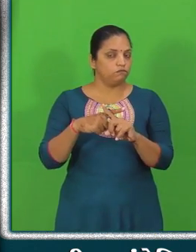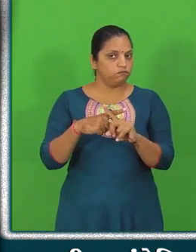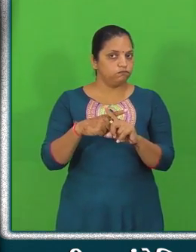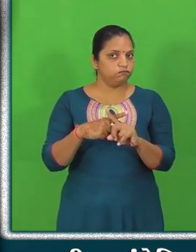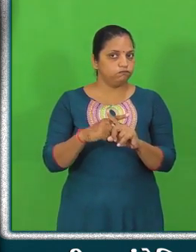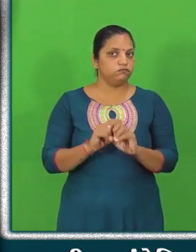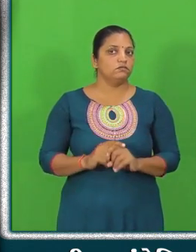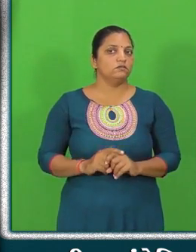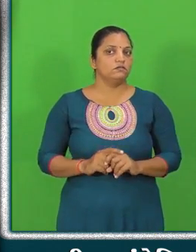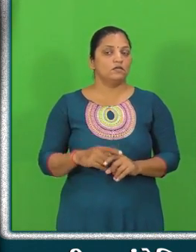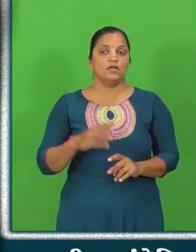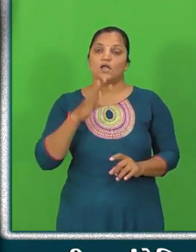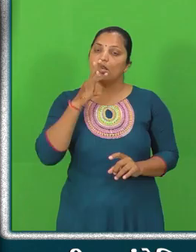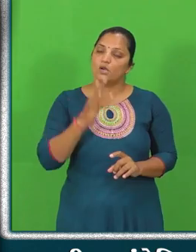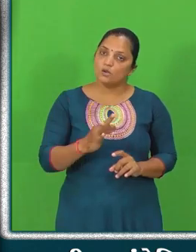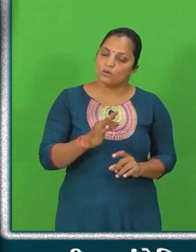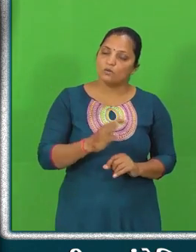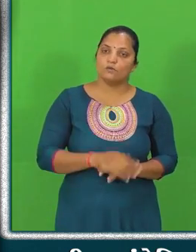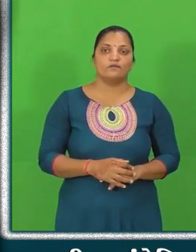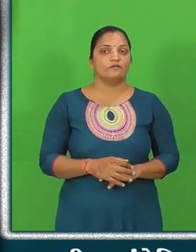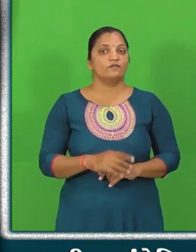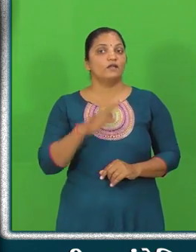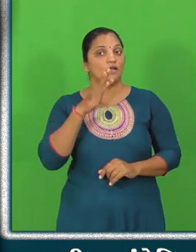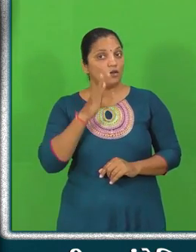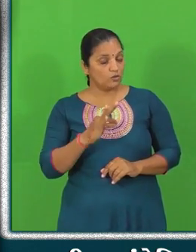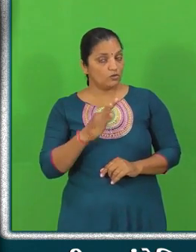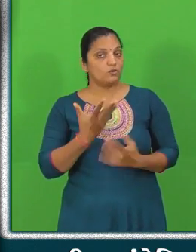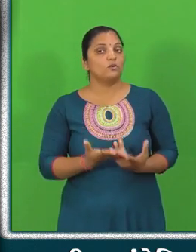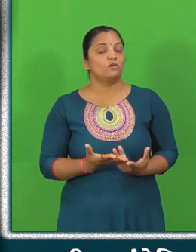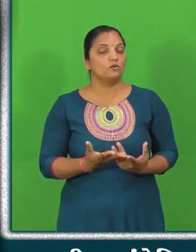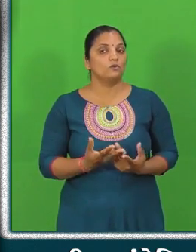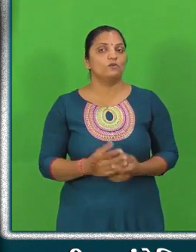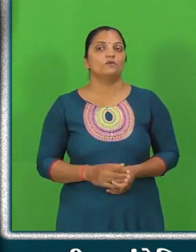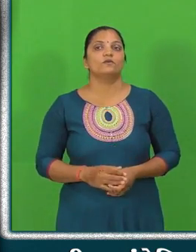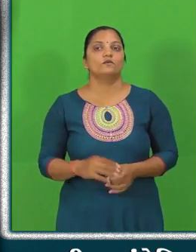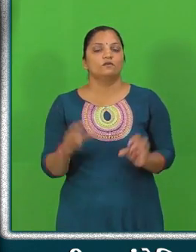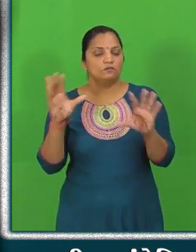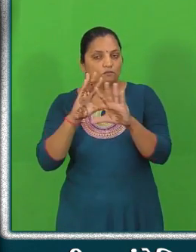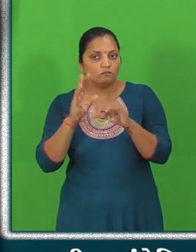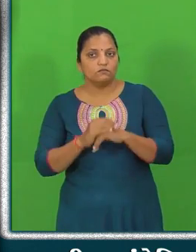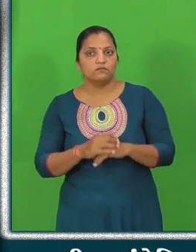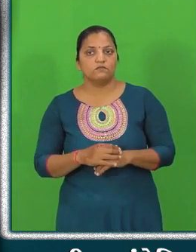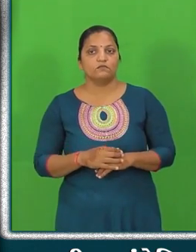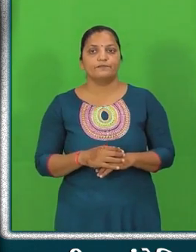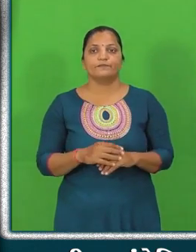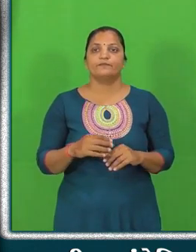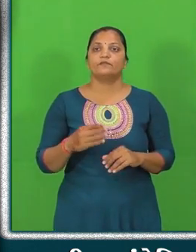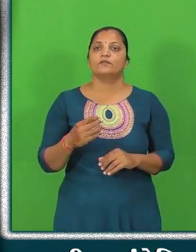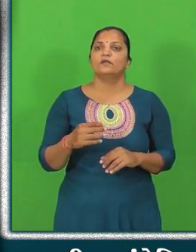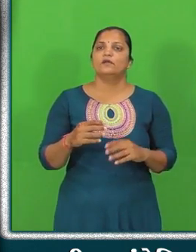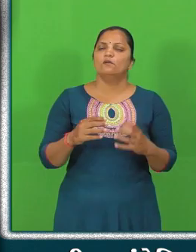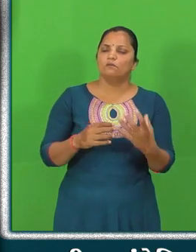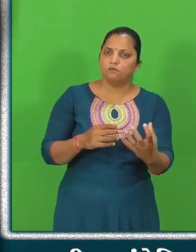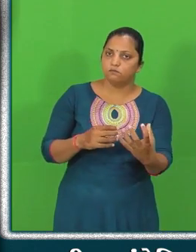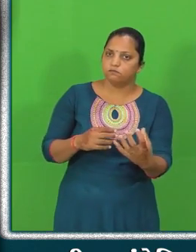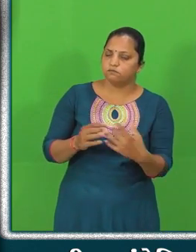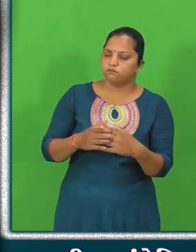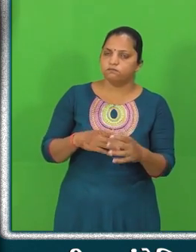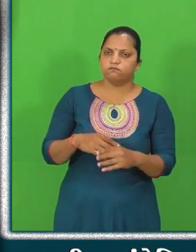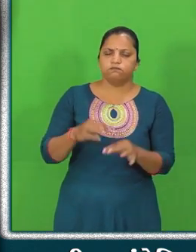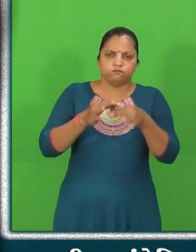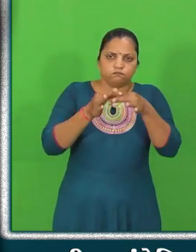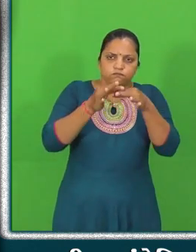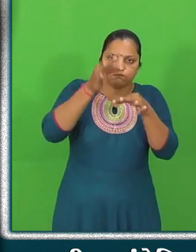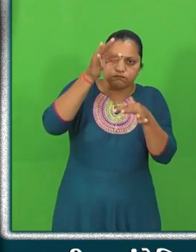ઉલટું પ્રતિબિંબ હોય તો એને આપણે વાસ્તવિક પ્રતિબિંબ કહીએ છીએ, કારણ કે વાસ્તવિક પ્રતિબિંબની લાક્ષણિકતા છે અહીંયા। તો વસ્તુનું જો આપણે